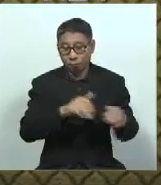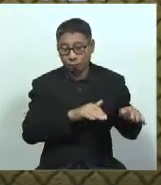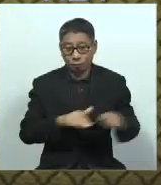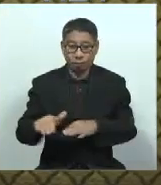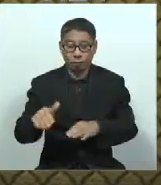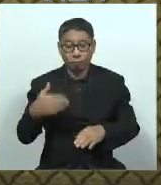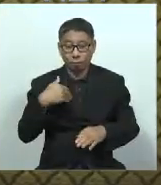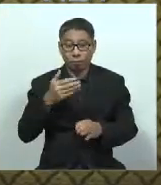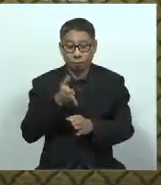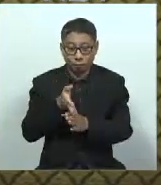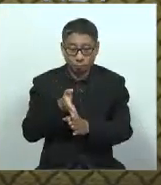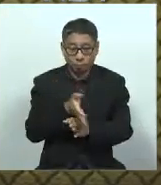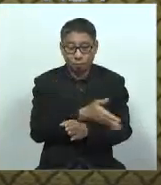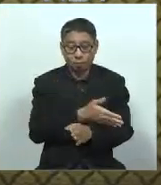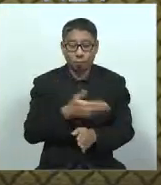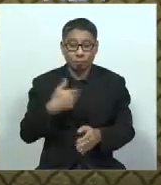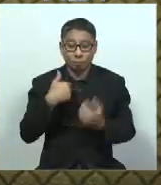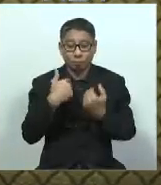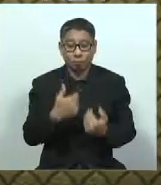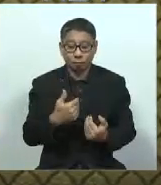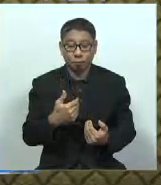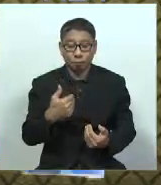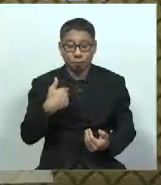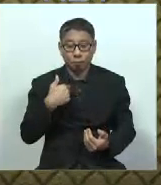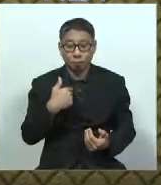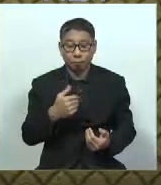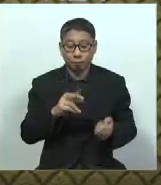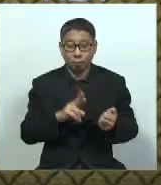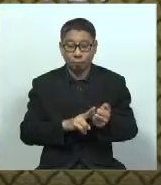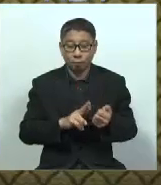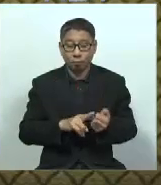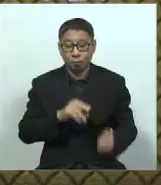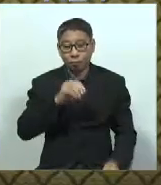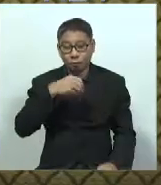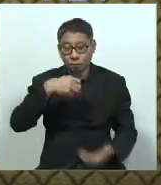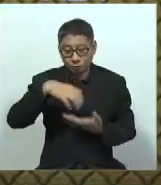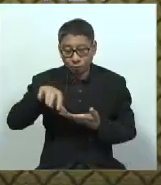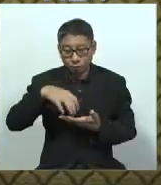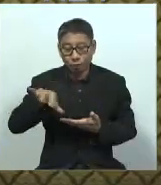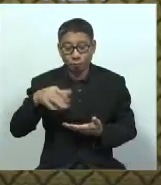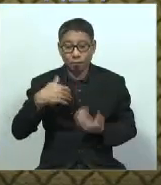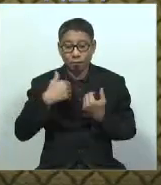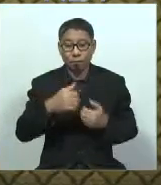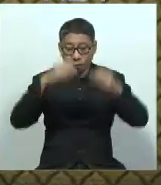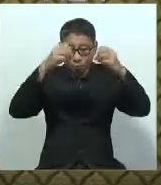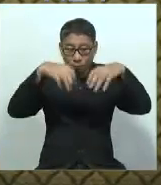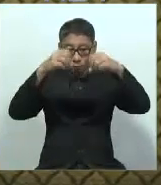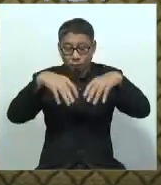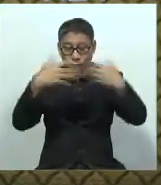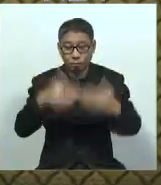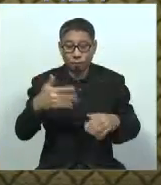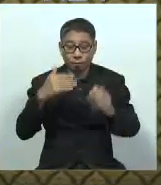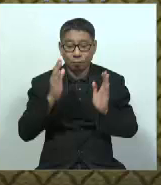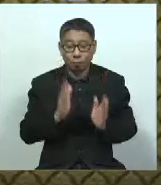จเกิดก่อนอย่างที่ท่านรองเสรีพูดนะพอมันตกแล้วเนี่ยไอ้ชุ